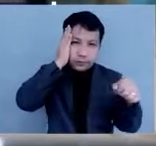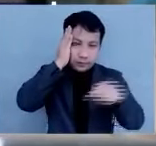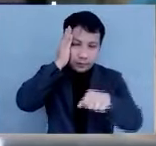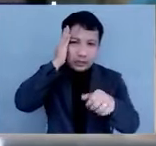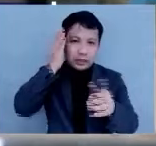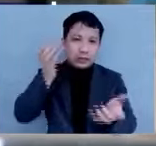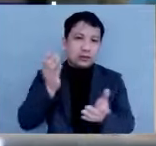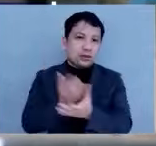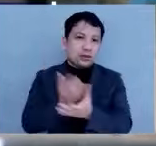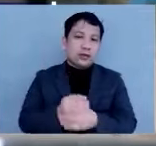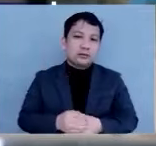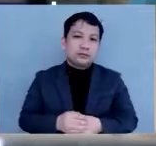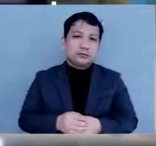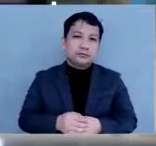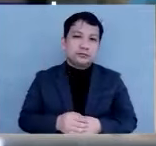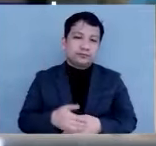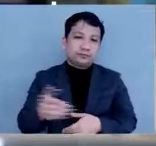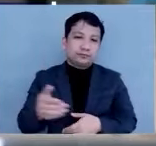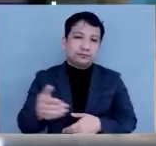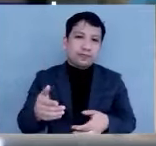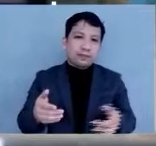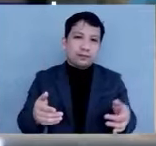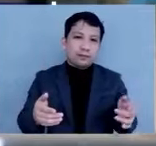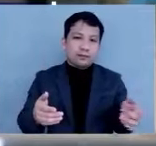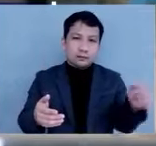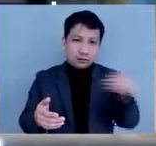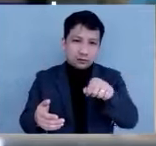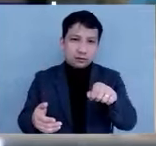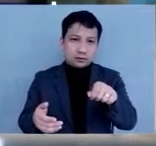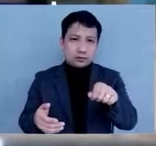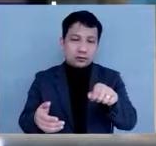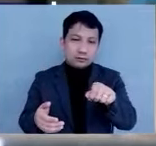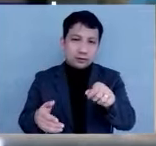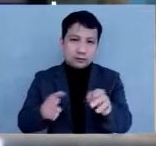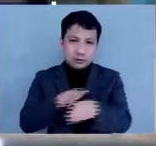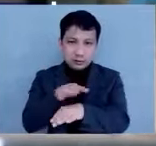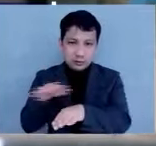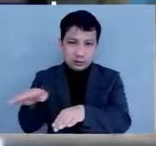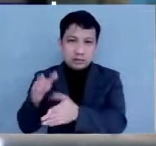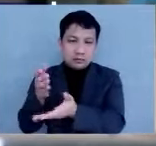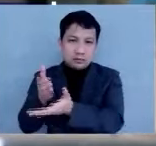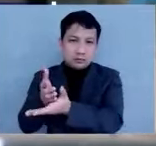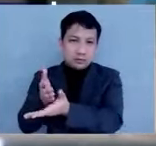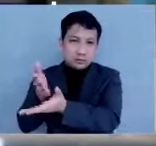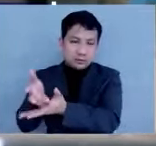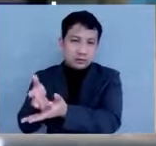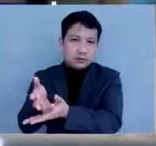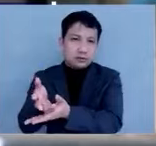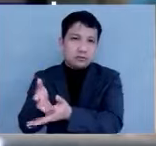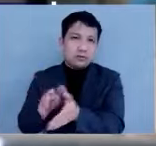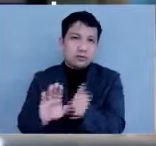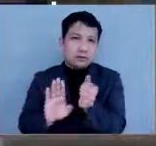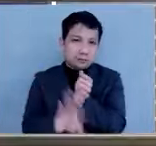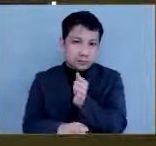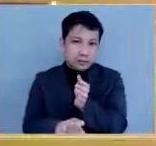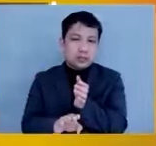So, ayun, inagaw na lang ng papa yung manivela para maitabi sandali. And then, buti na-break pa ng kapatid